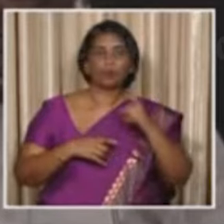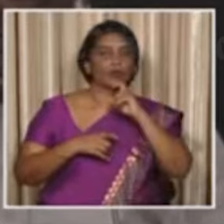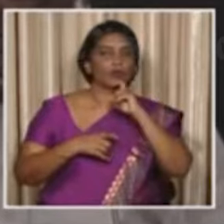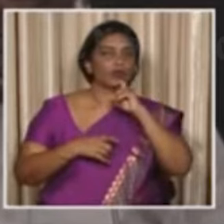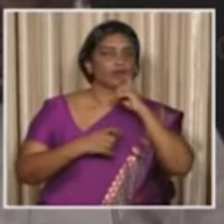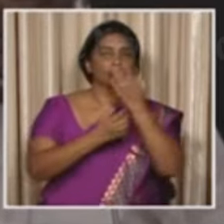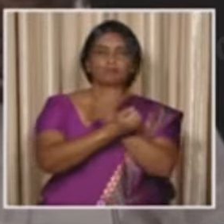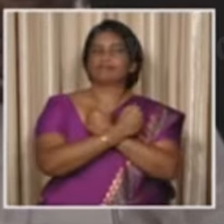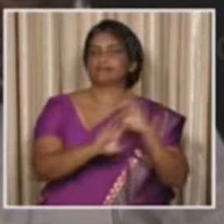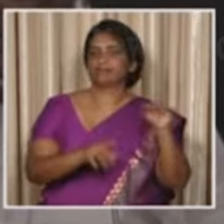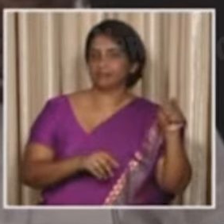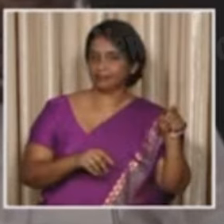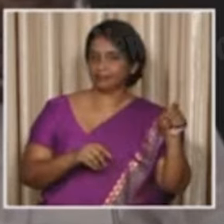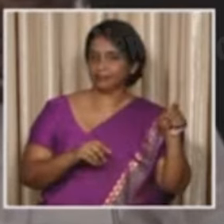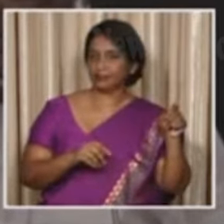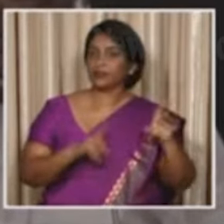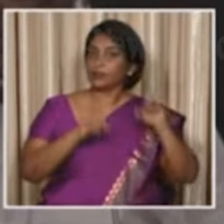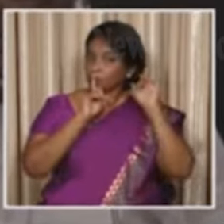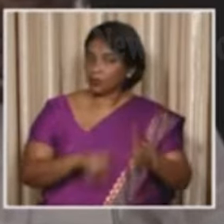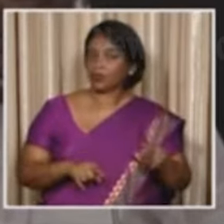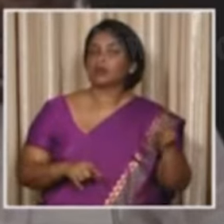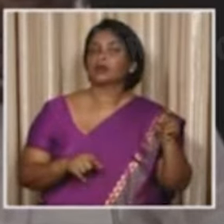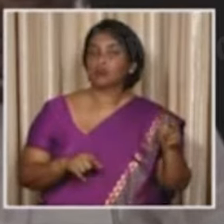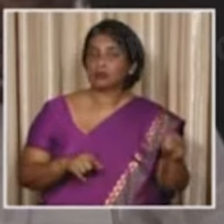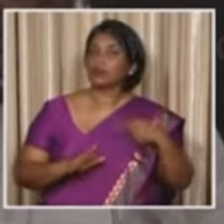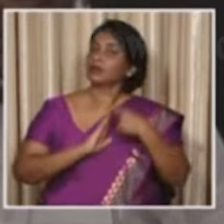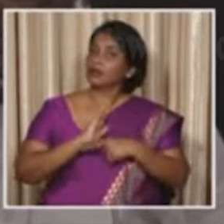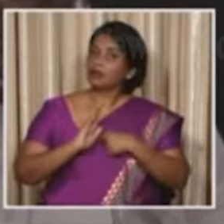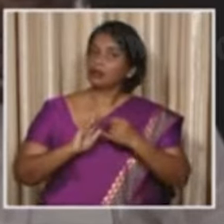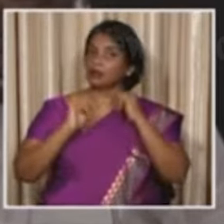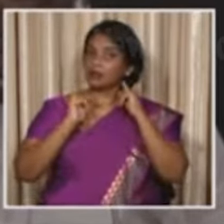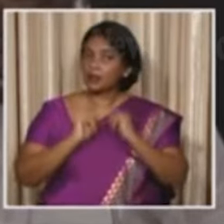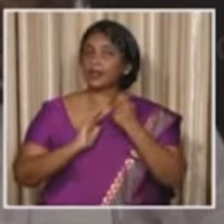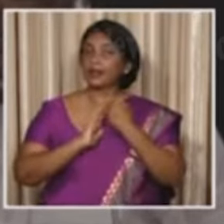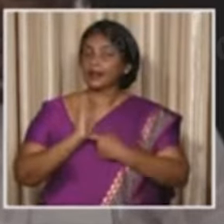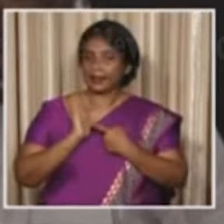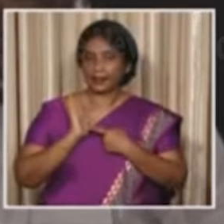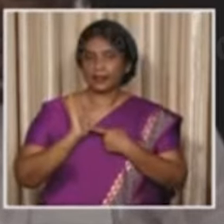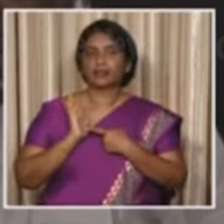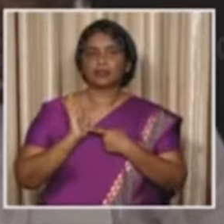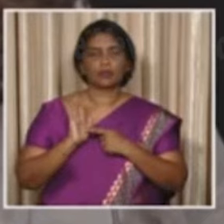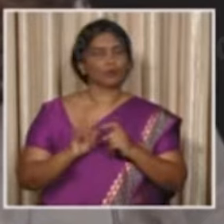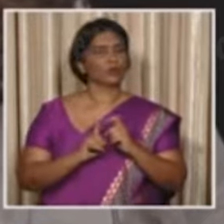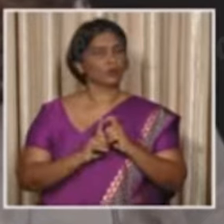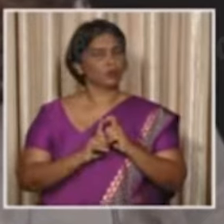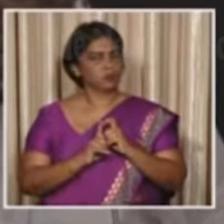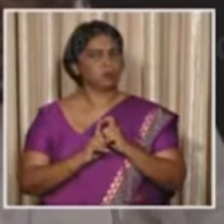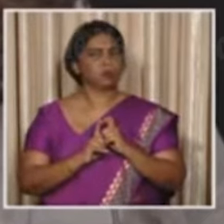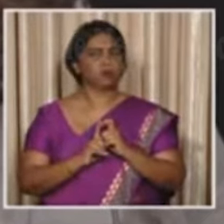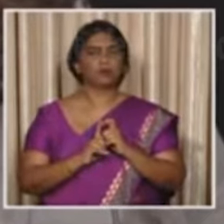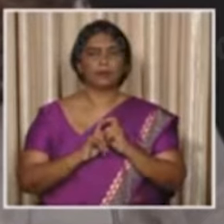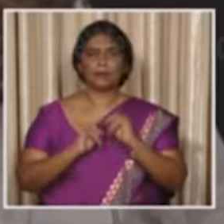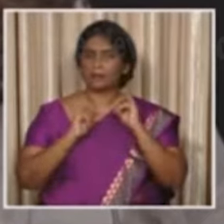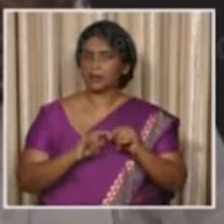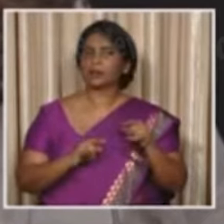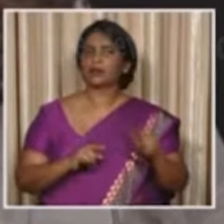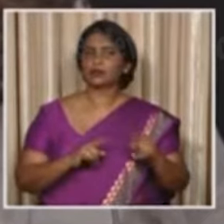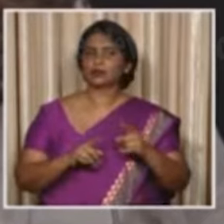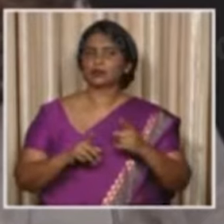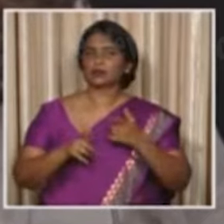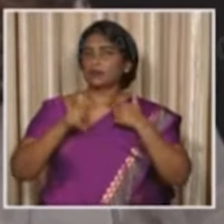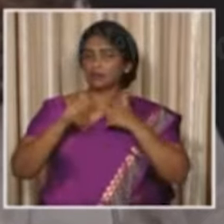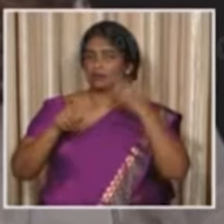විත්තිකරුවෝ නිදහස් වෙන්න හේතු වුණේ. මේ වගේ මේ රටේ අපරාධ නීතියේ දරුණු ගණයේ අපරාධ පවා මේ